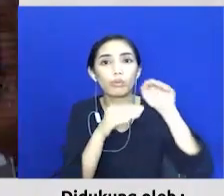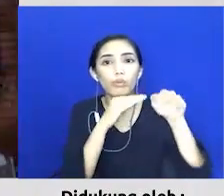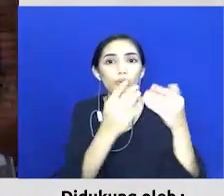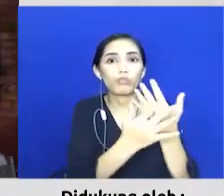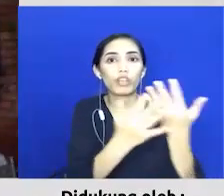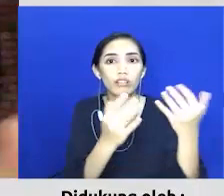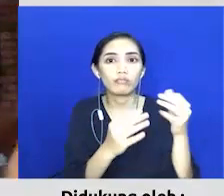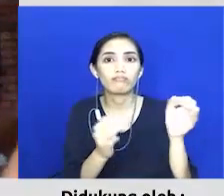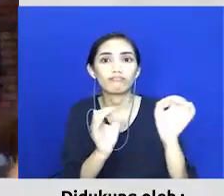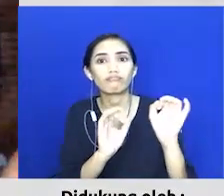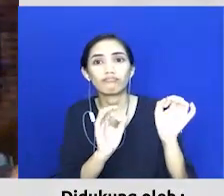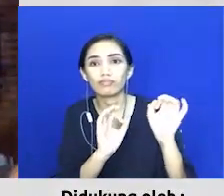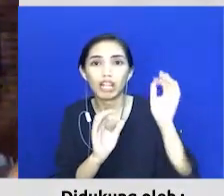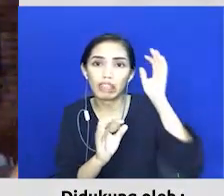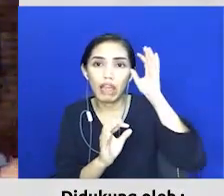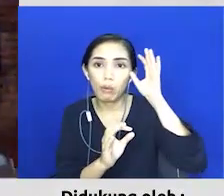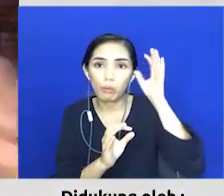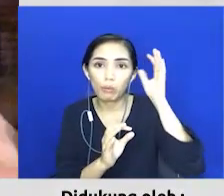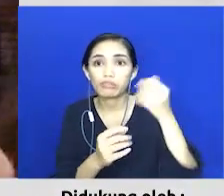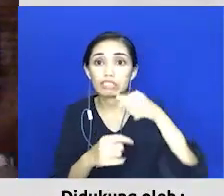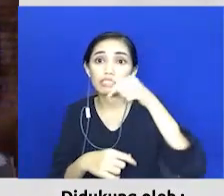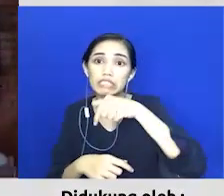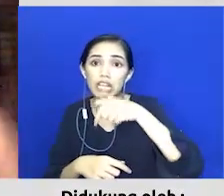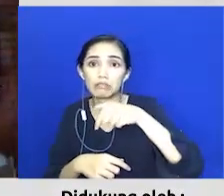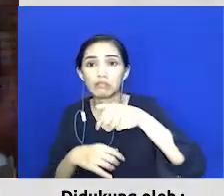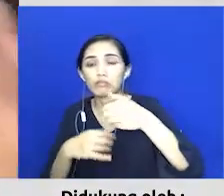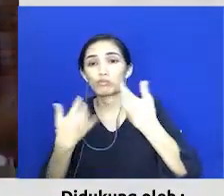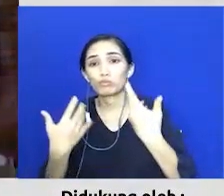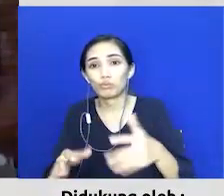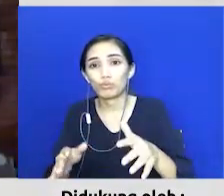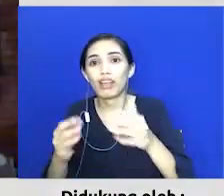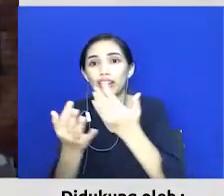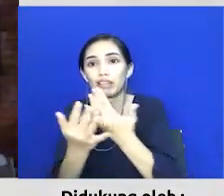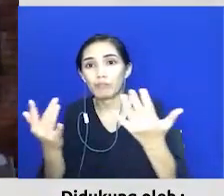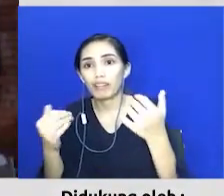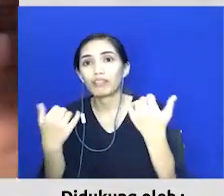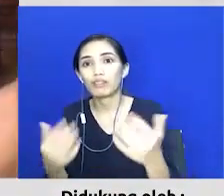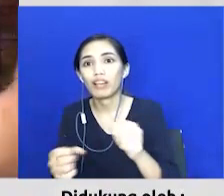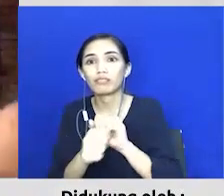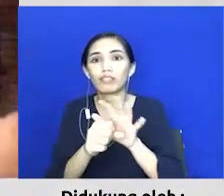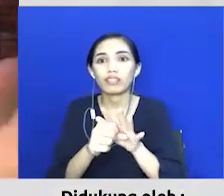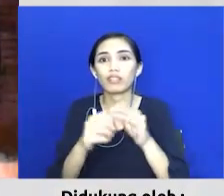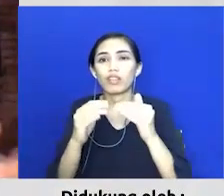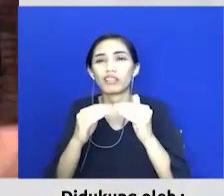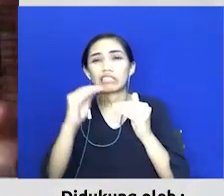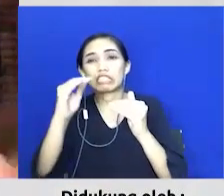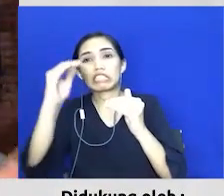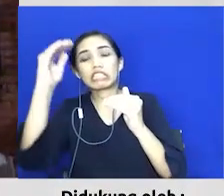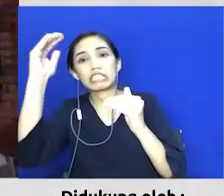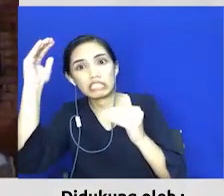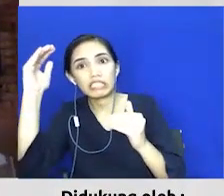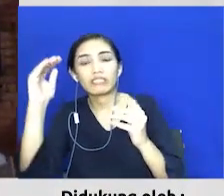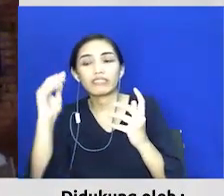sekian. Berapa penonton film kita nggak tahu. Sekarang ini sistem sudah sangat transparan. Bahkan sampai